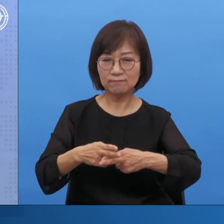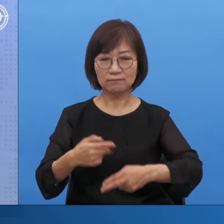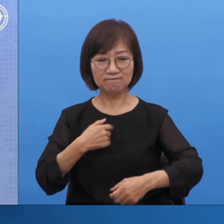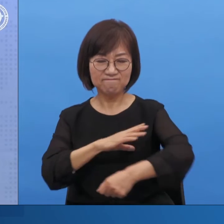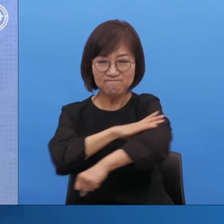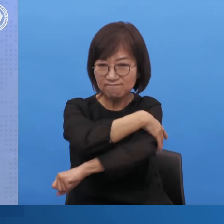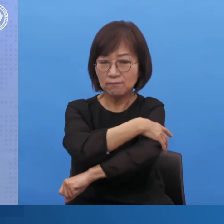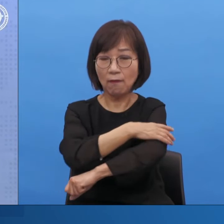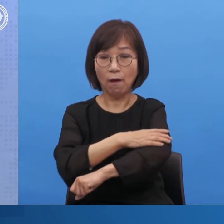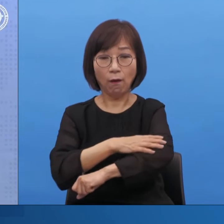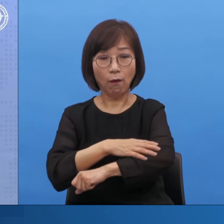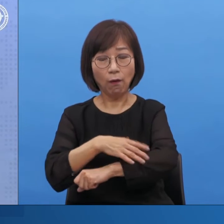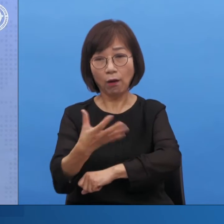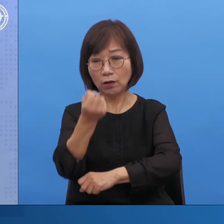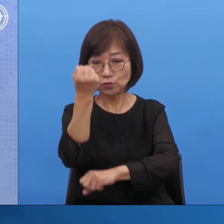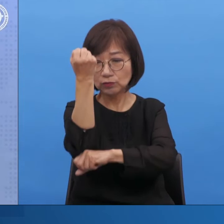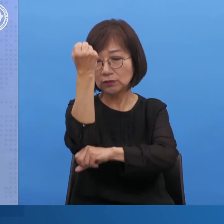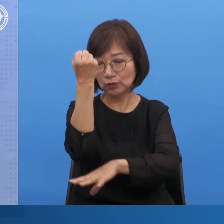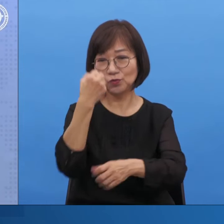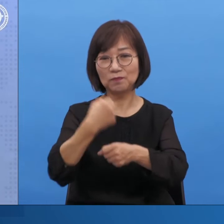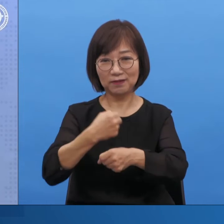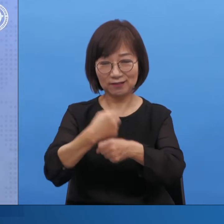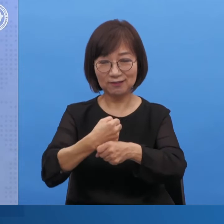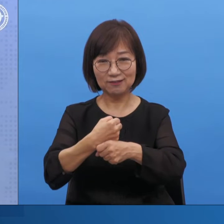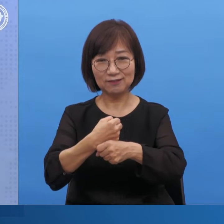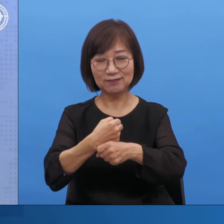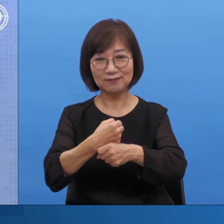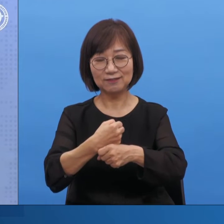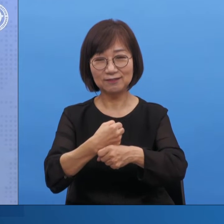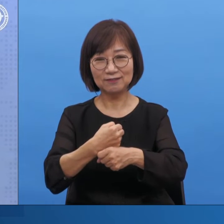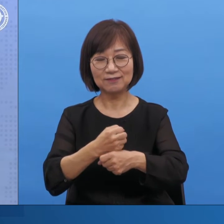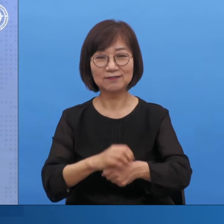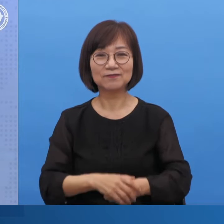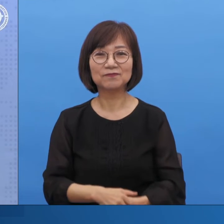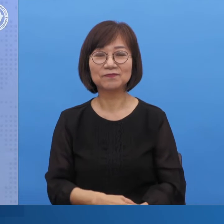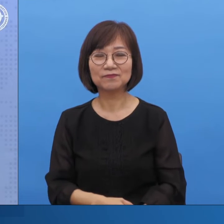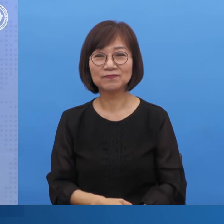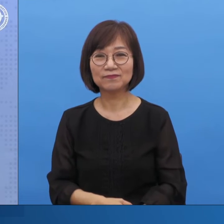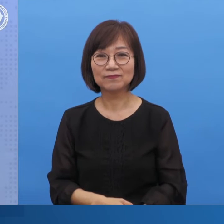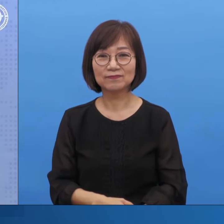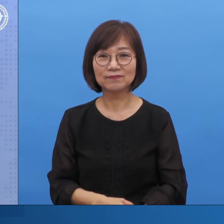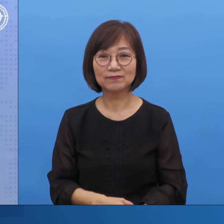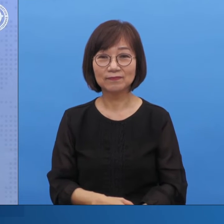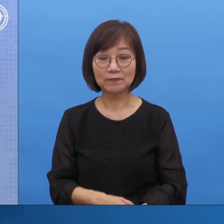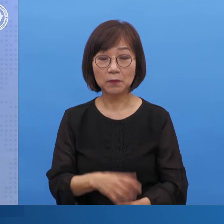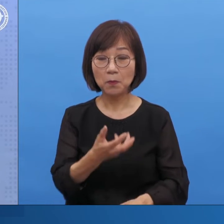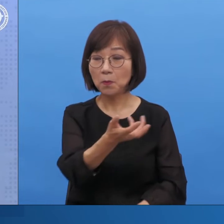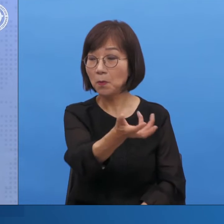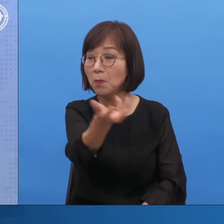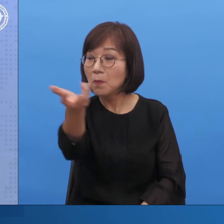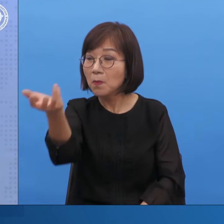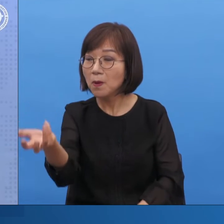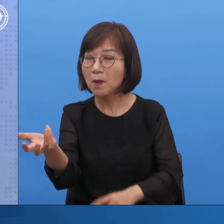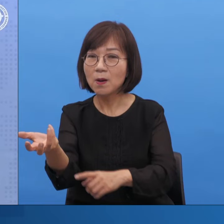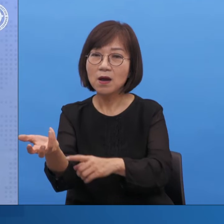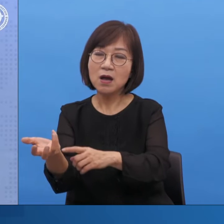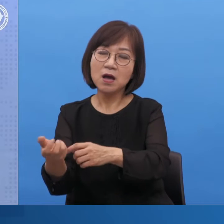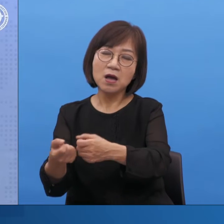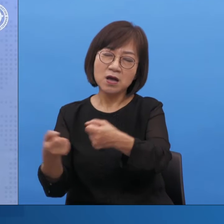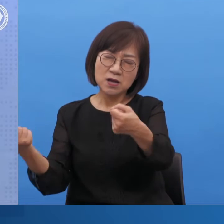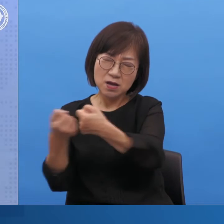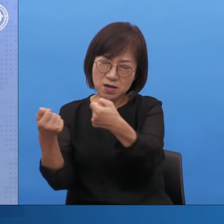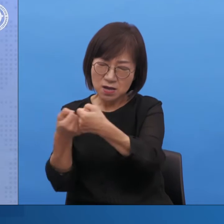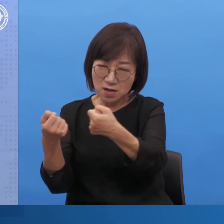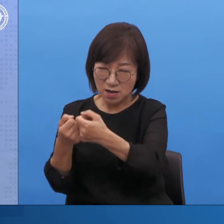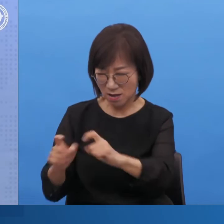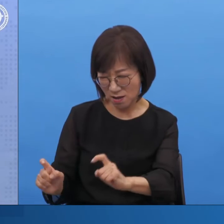And then another church, it's founded with the foundation of assertiveness, whatever they want. 여기 오기 전에 지난번에 했던 교회들 싸움 너무 많이 경찰이 말리러 와.